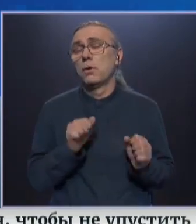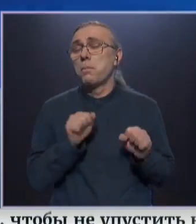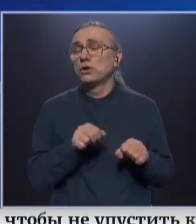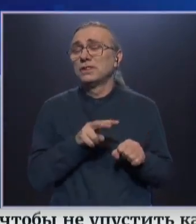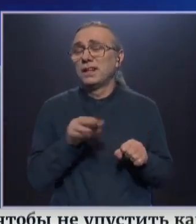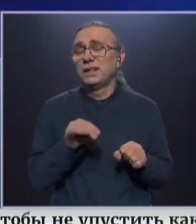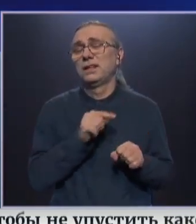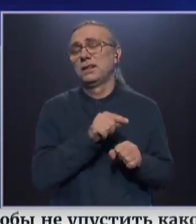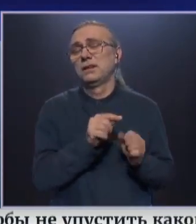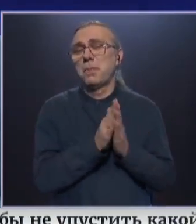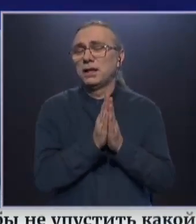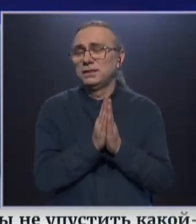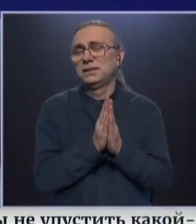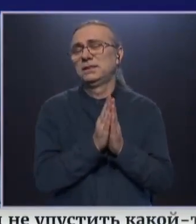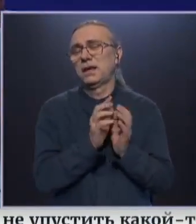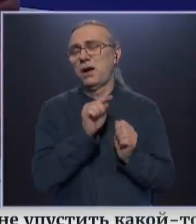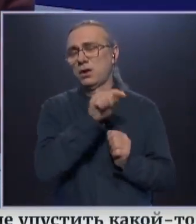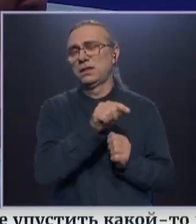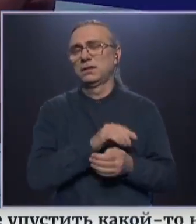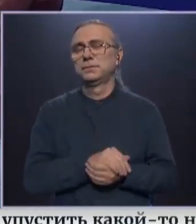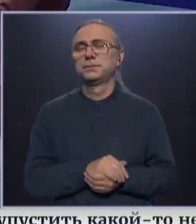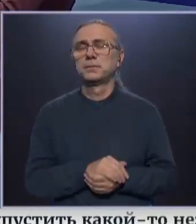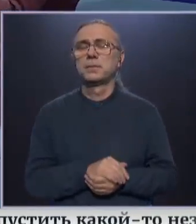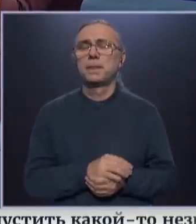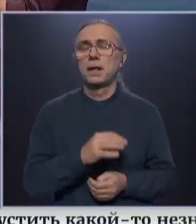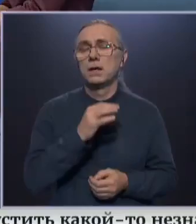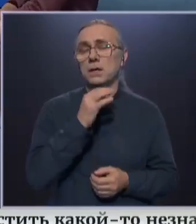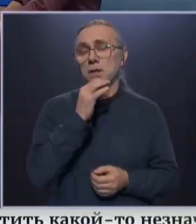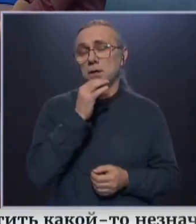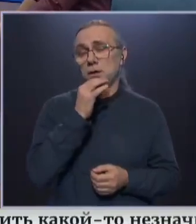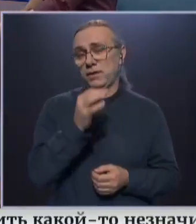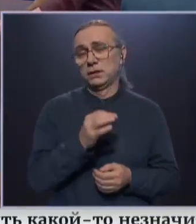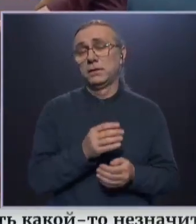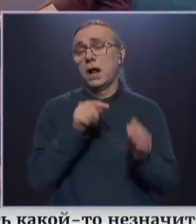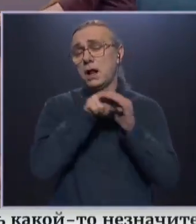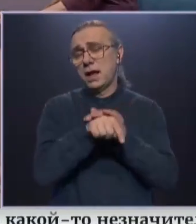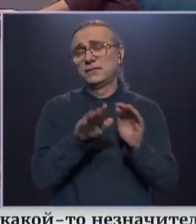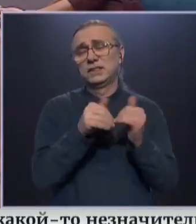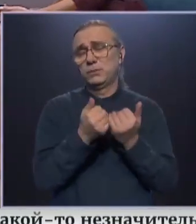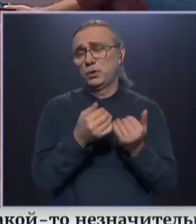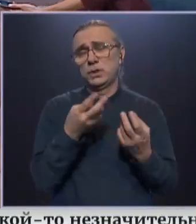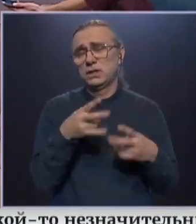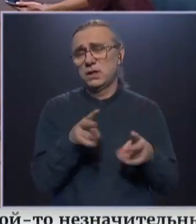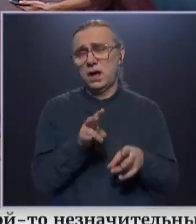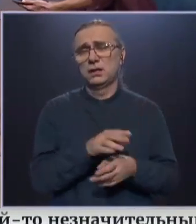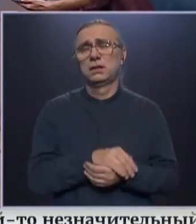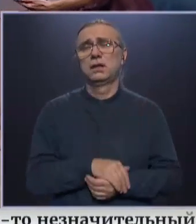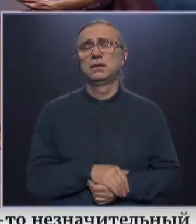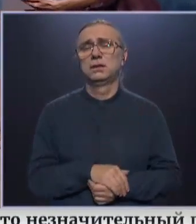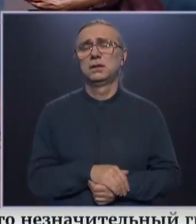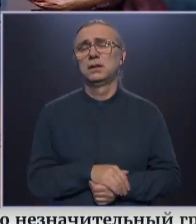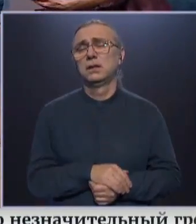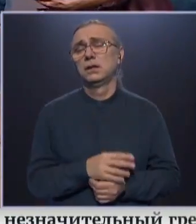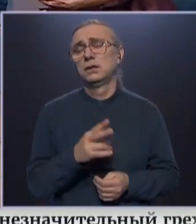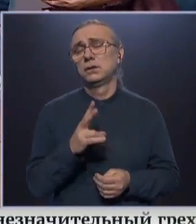считаю, лезть в семью не надо. Вот какие там причины, вопросы. Но на каких-то общих